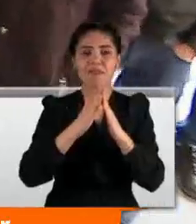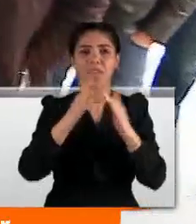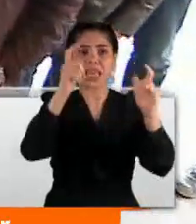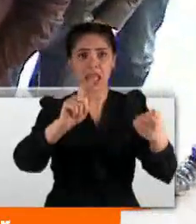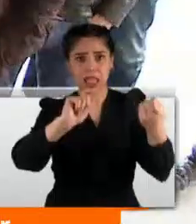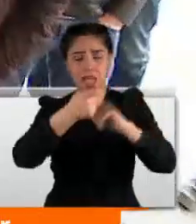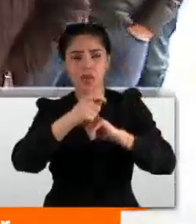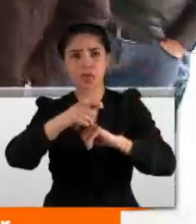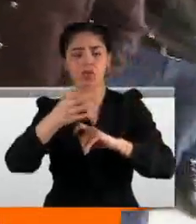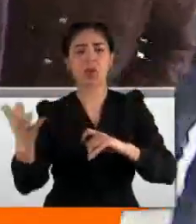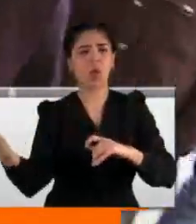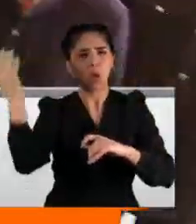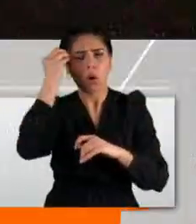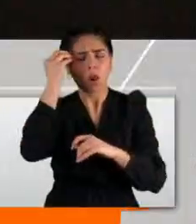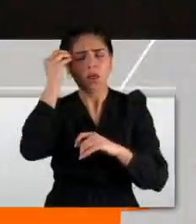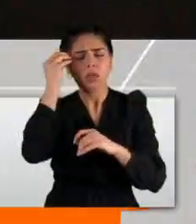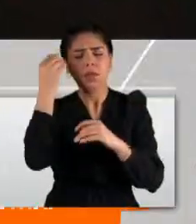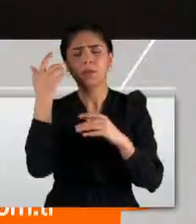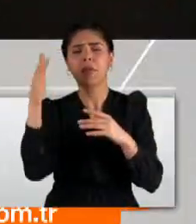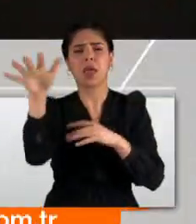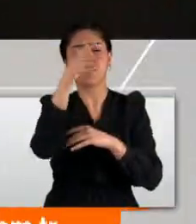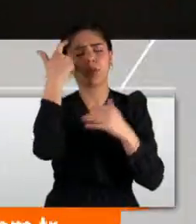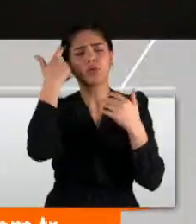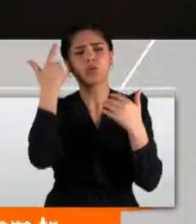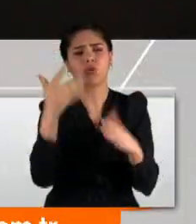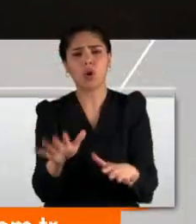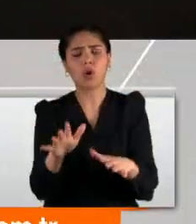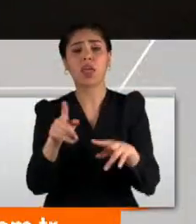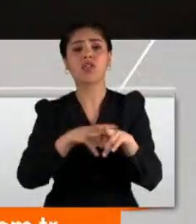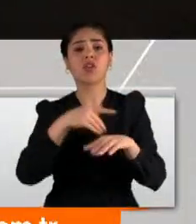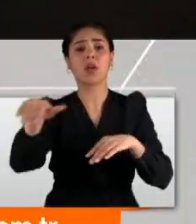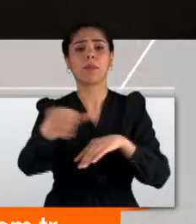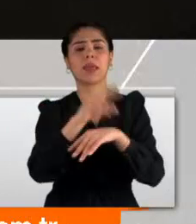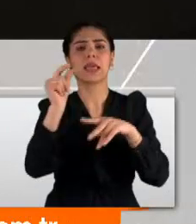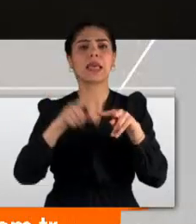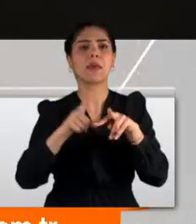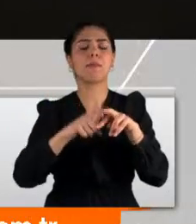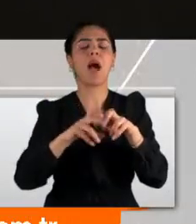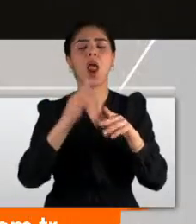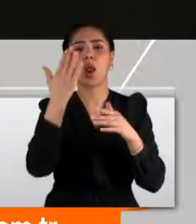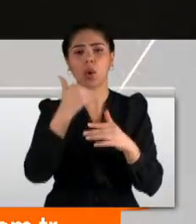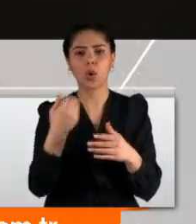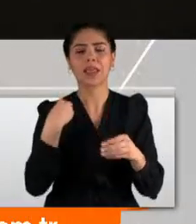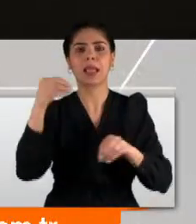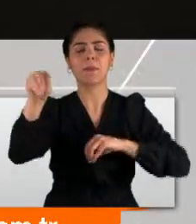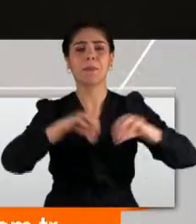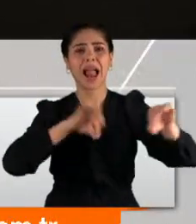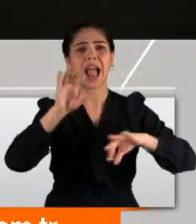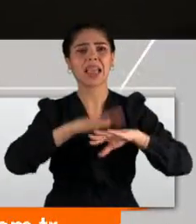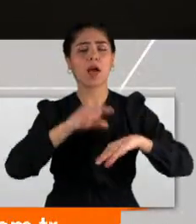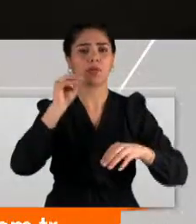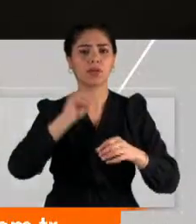değiştiğini öğrenince de büyük şok yaşadılar. Yeşilkent Mahallesi'nde imar yok. İmar olmadığı için, yeni planlama yaptığı